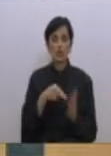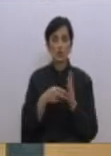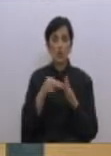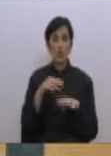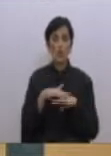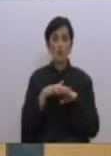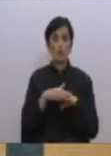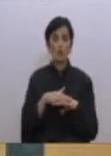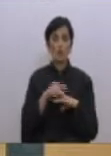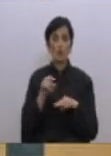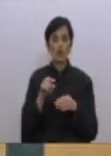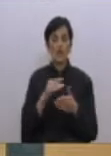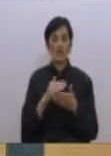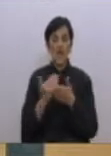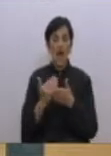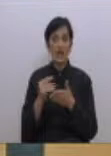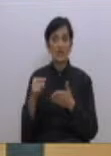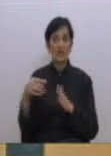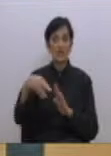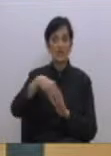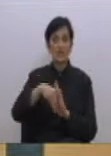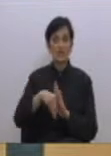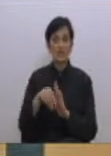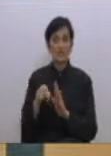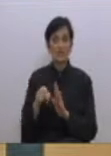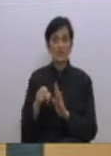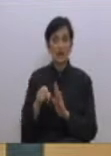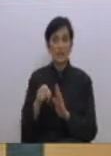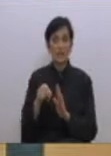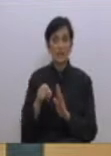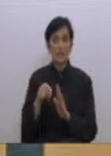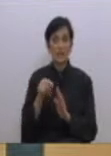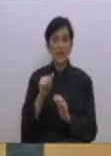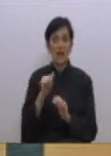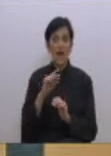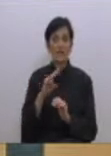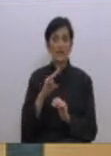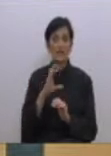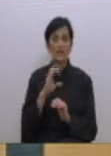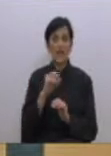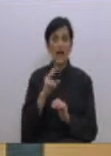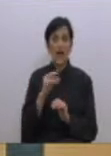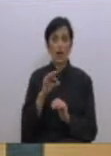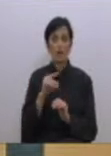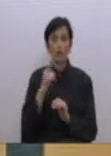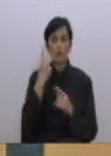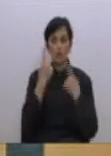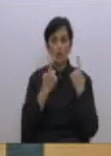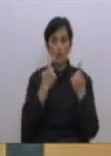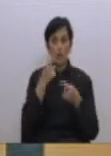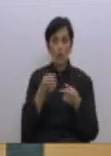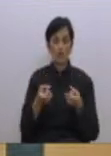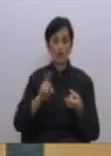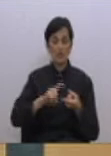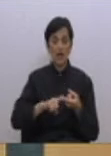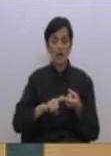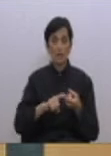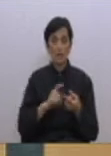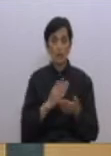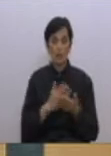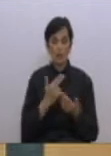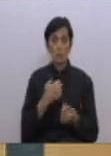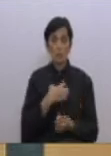ბიუჯეტის ნაწილზე ხდება ან საკასო ინფორმაციაზე დაყრდნობით ხდება